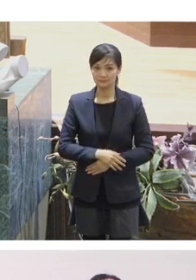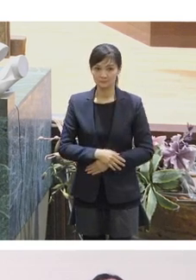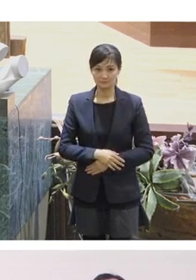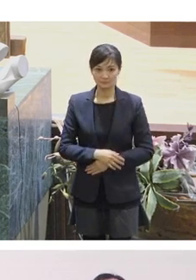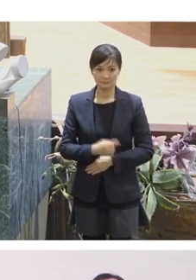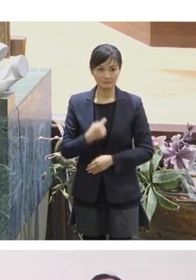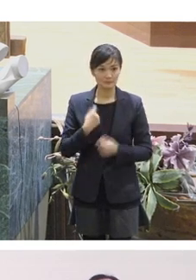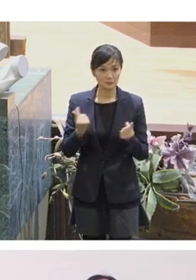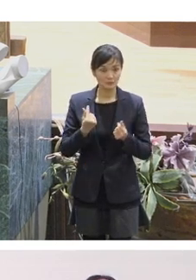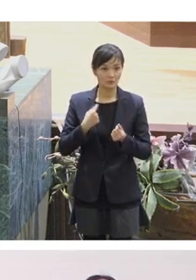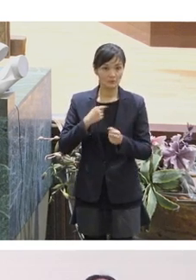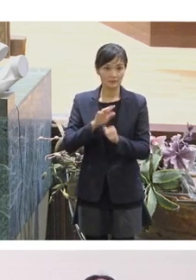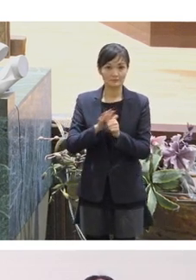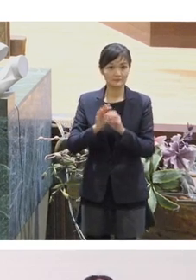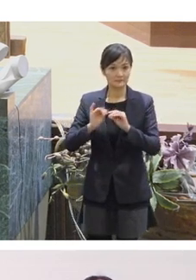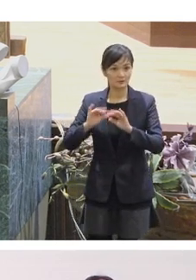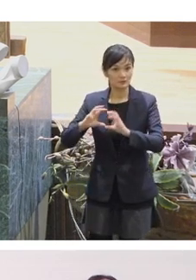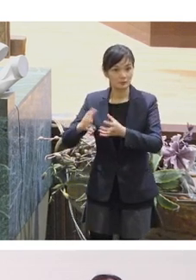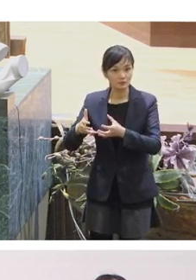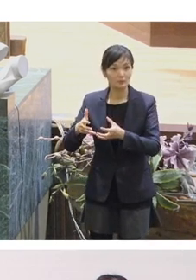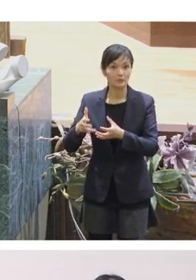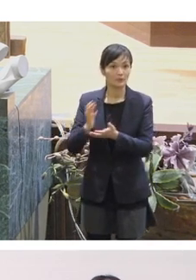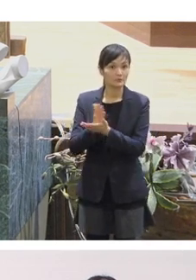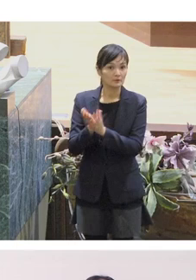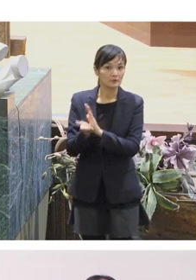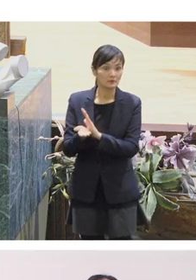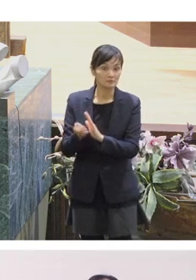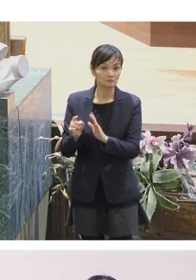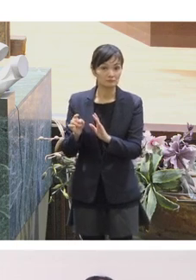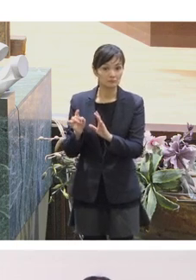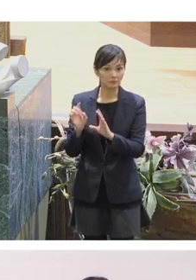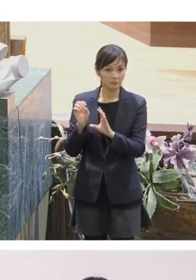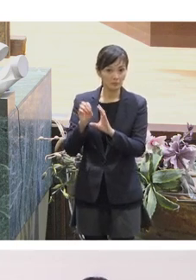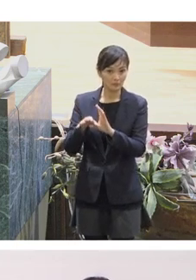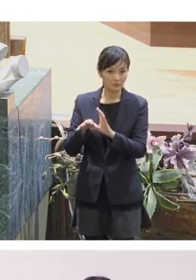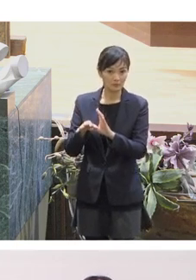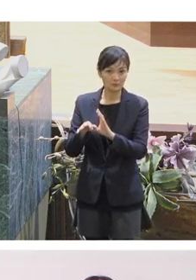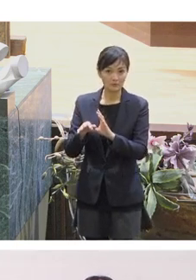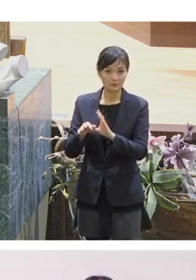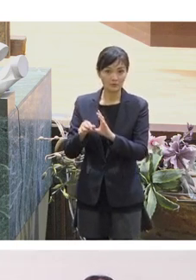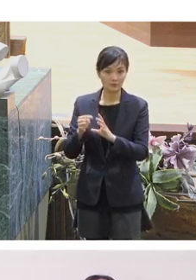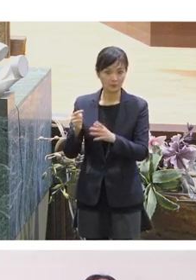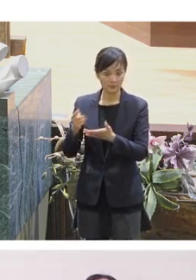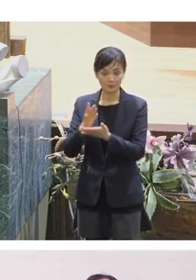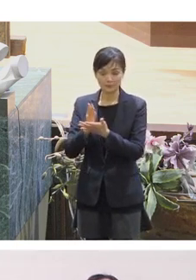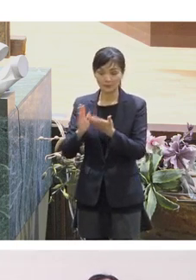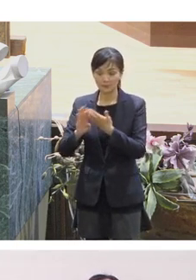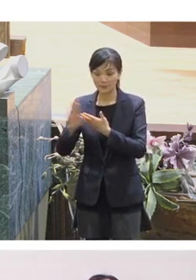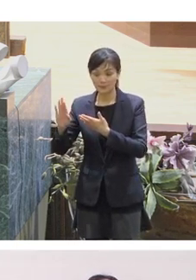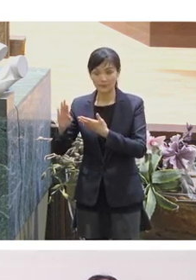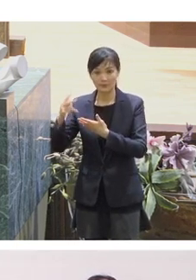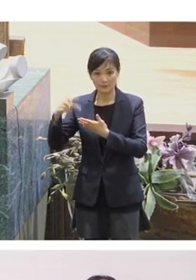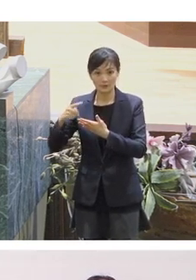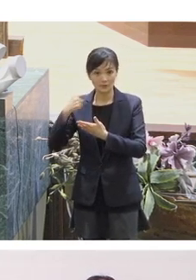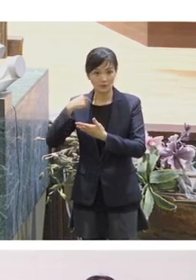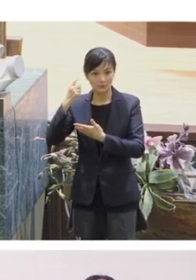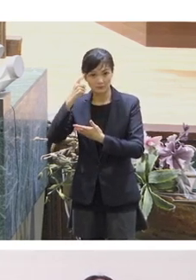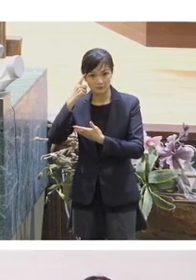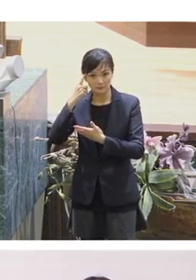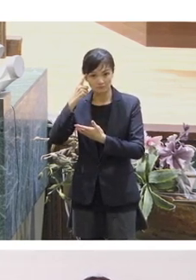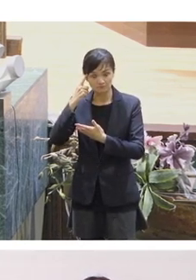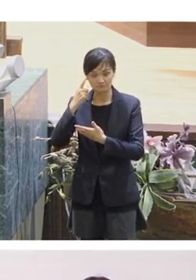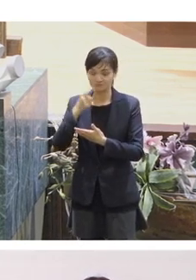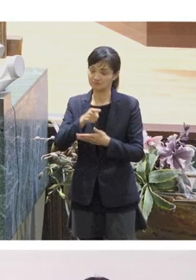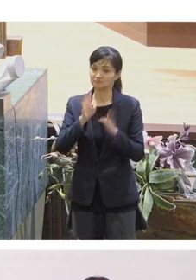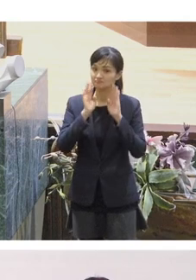地球的类似部落格，后来他们把网志的功能都拿掉了，我就很少 PO 了之外基本上是不使